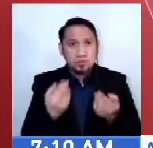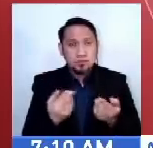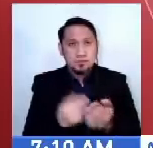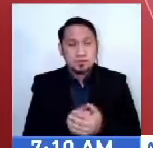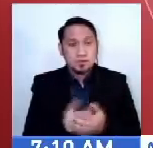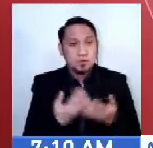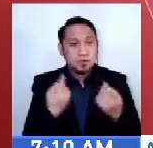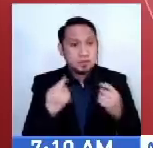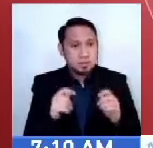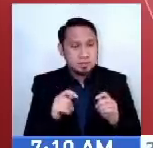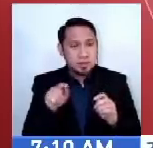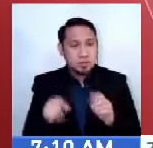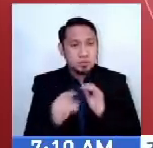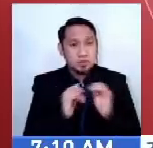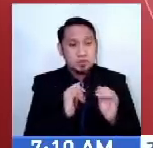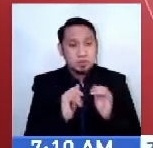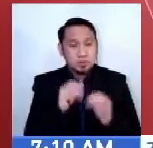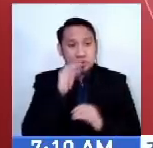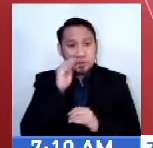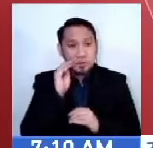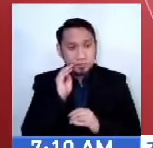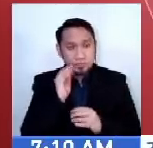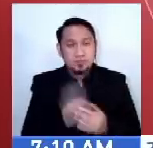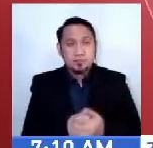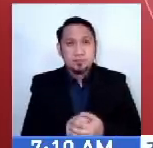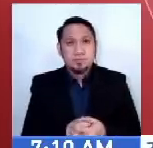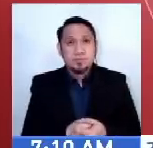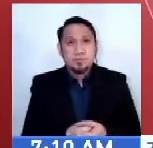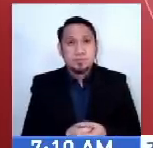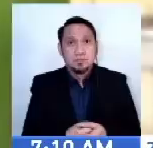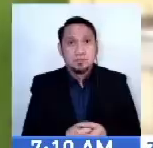namin kuna ng pahayag si Pacquiao tungkol dito.